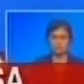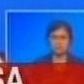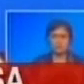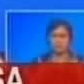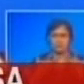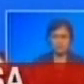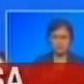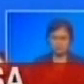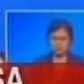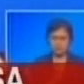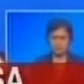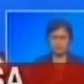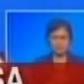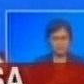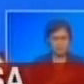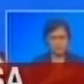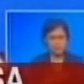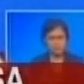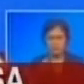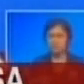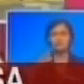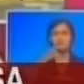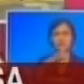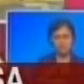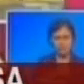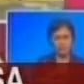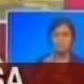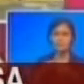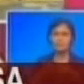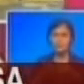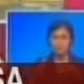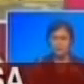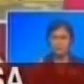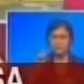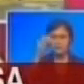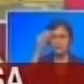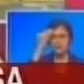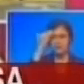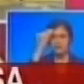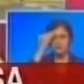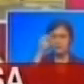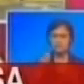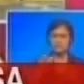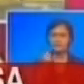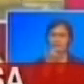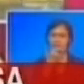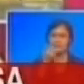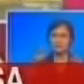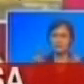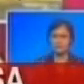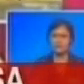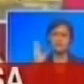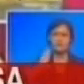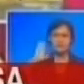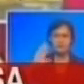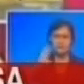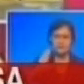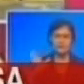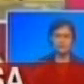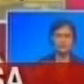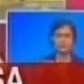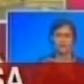yon pwedeng ipilit sa kanya. Pero sa akin, yung recognition ng maraming kamalian in the past, kasali